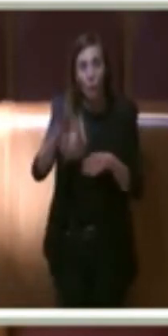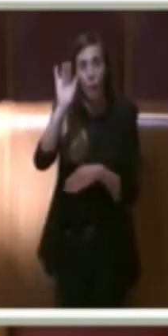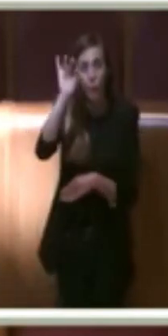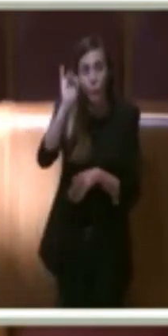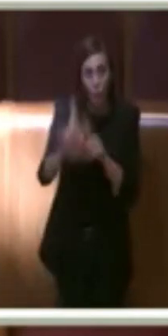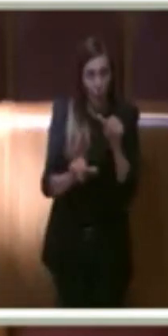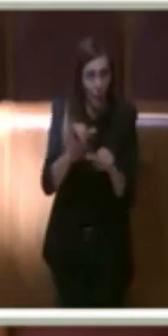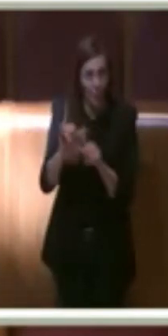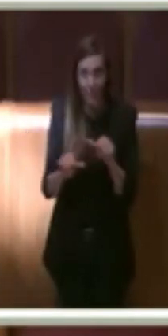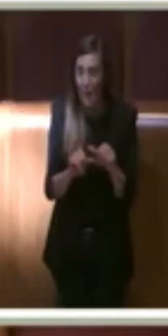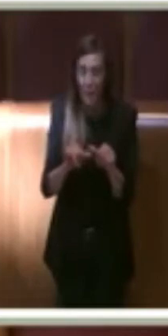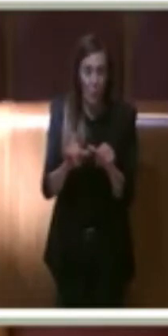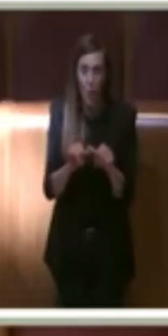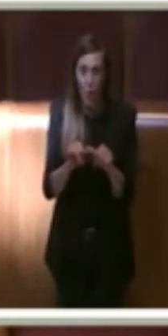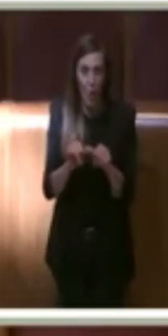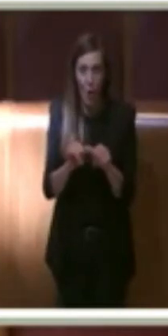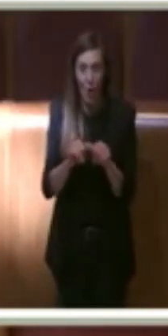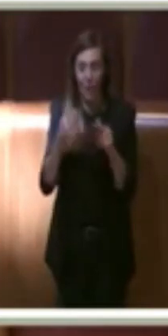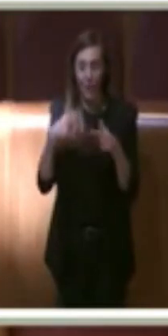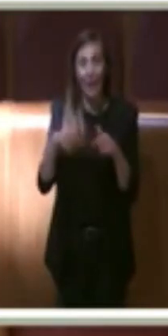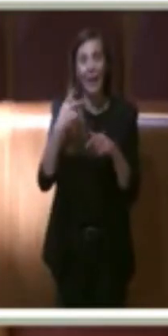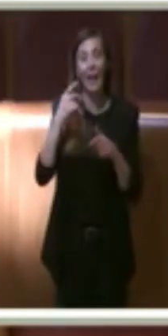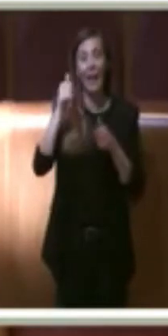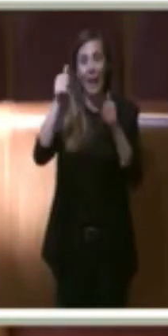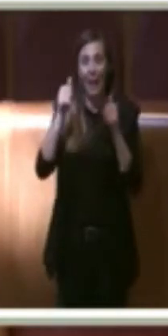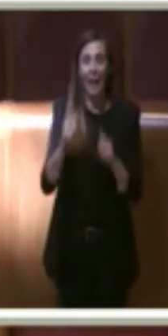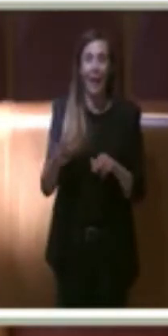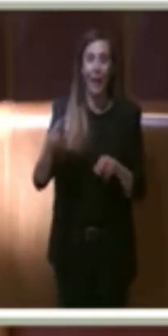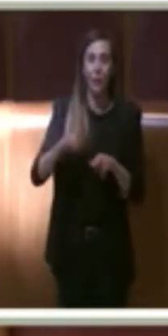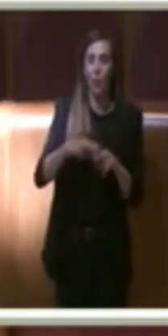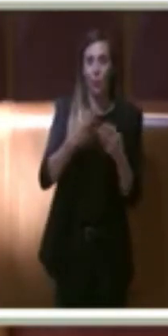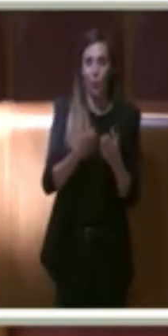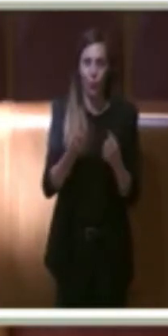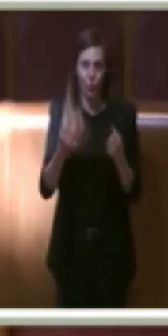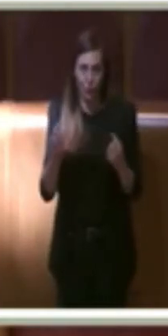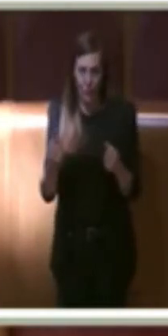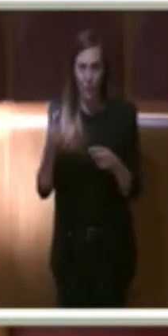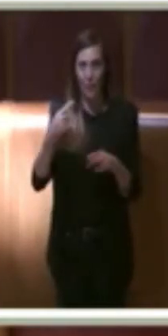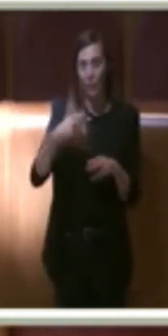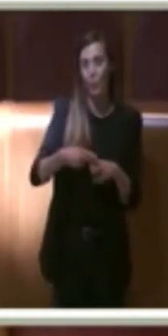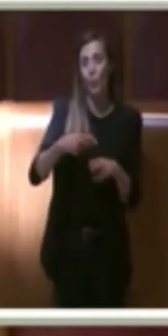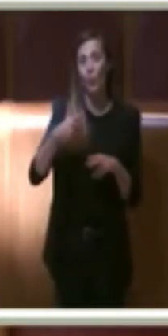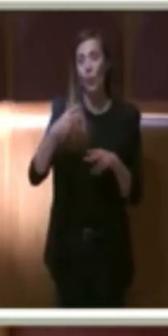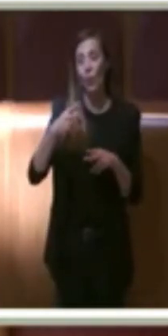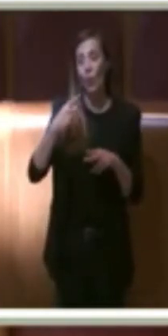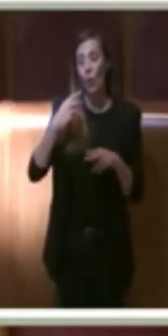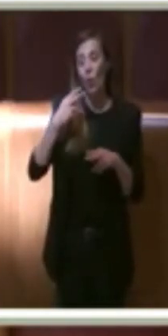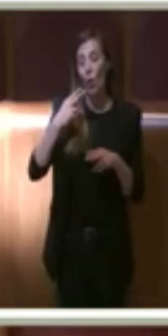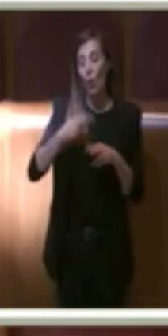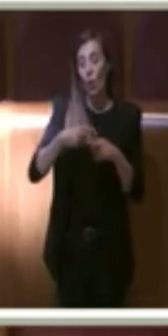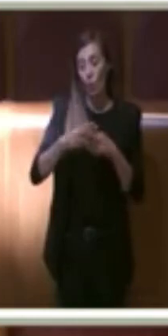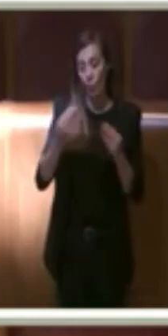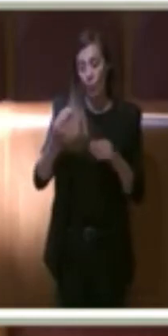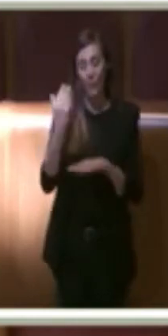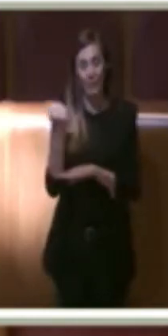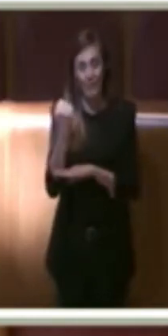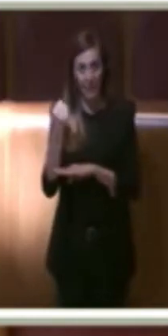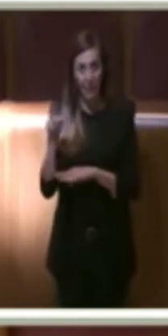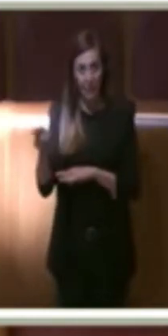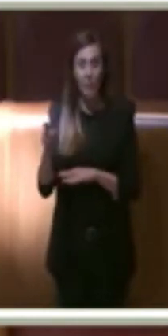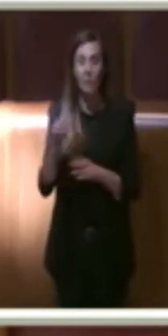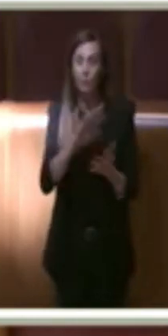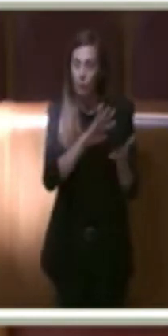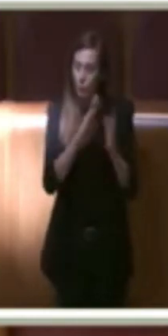E noi con la gara a doppio oggetto e facendo diventare multiservizi una società di primo livello